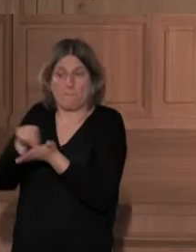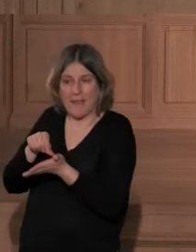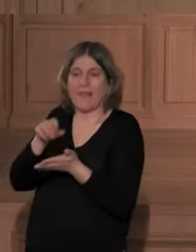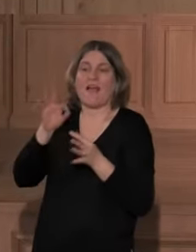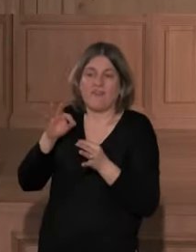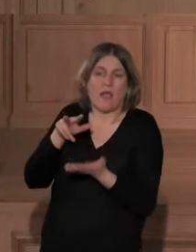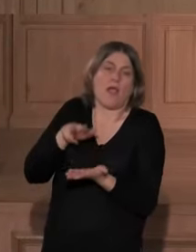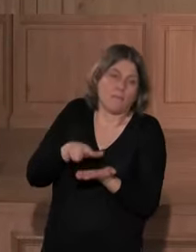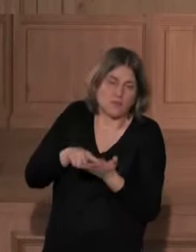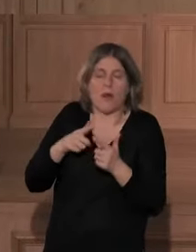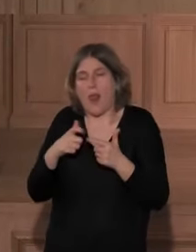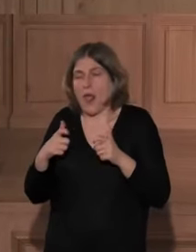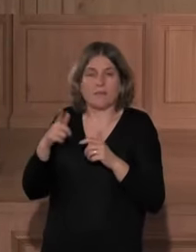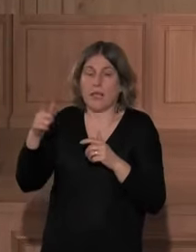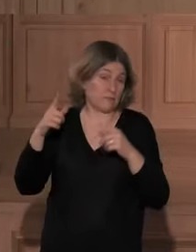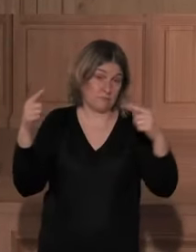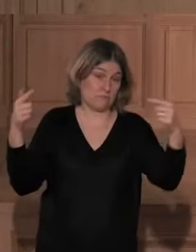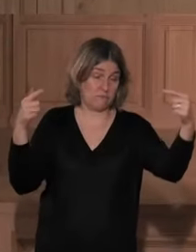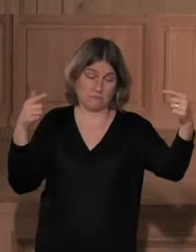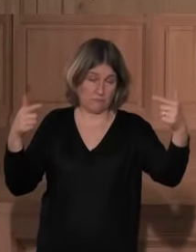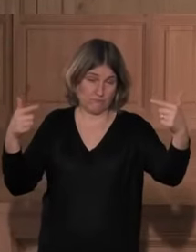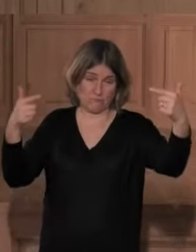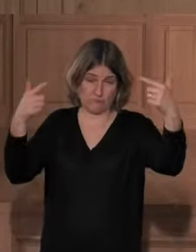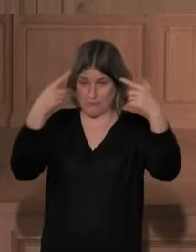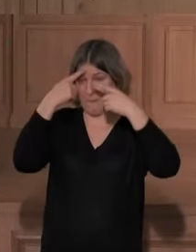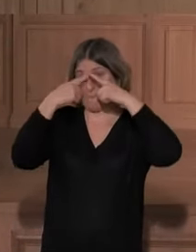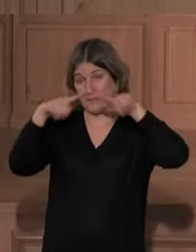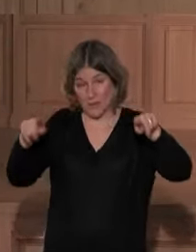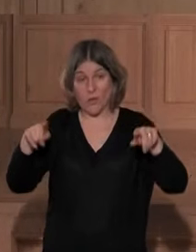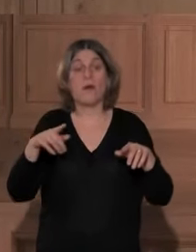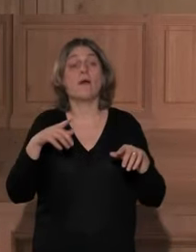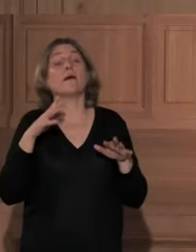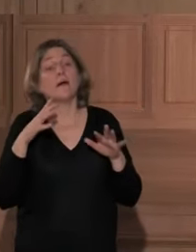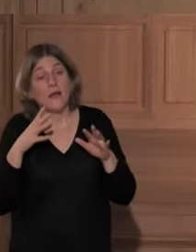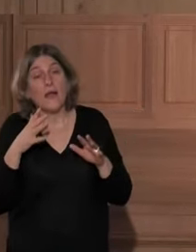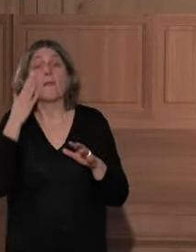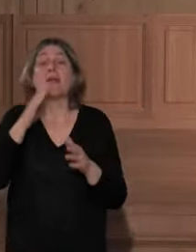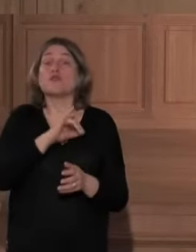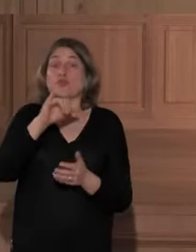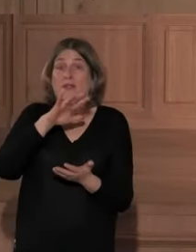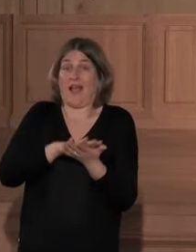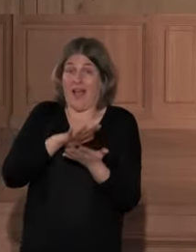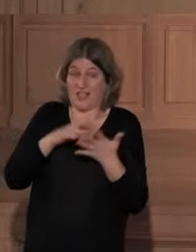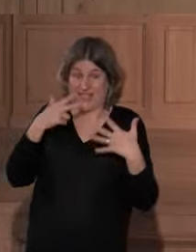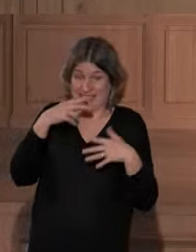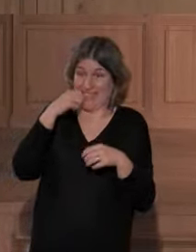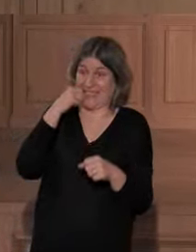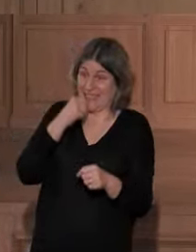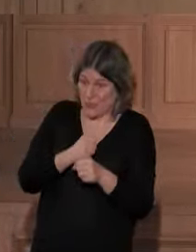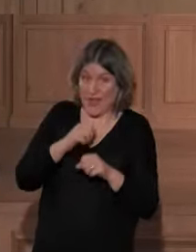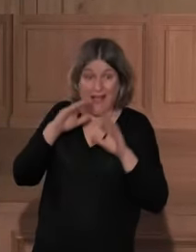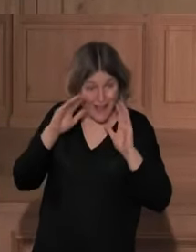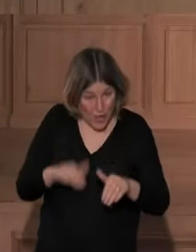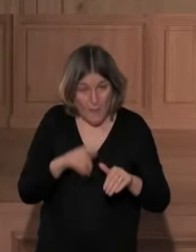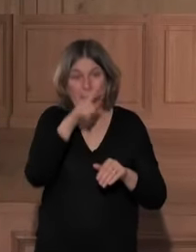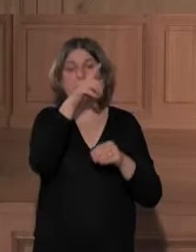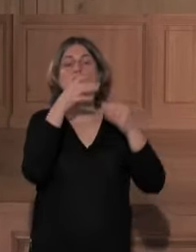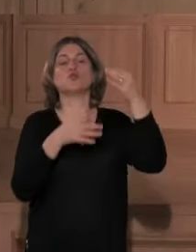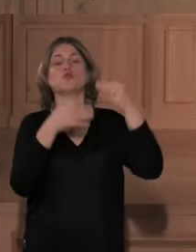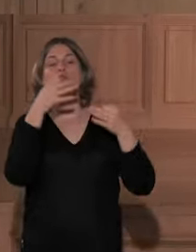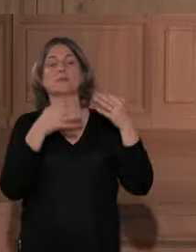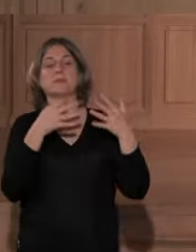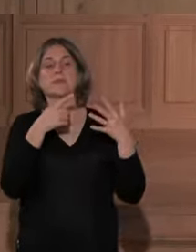Donc ils n'arrivent pas à s'entendre. Et jusqu'à 18 ans, pour le département, même si ça relève d'une décision de justice,